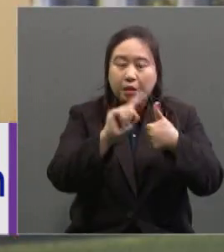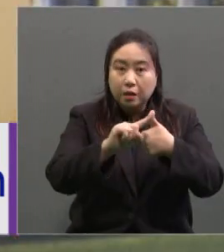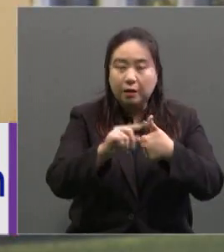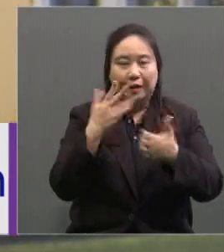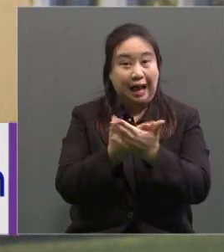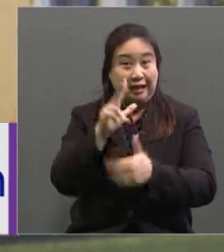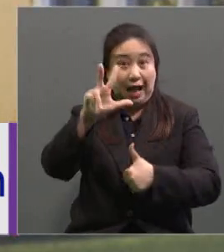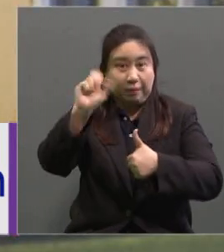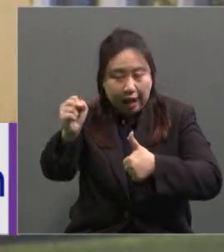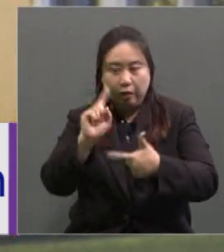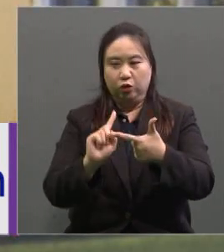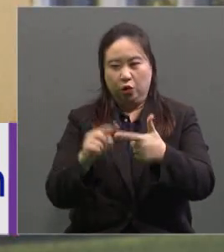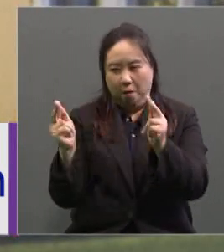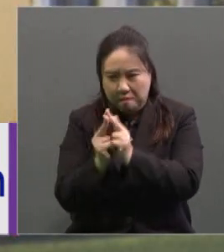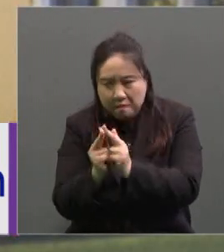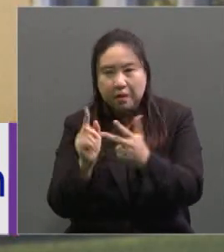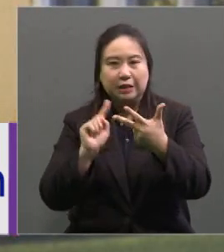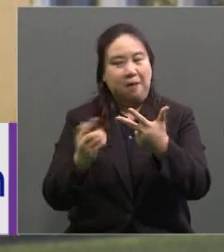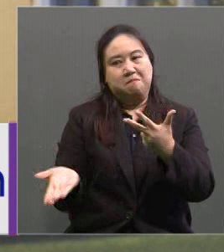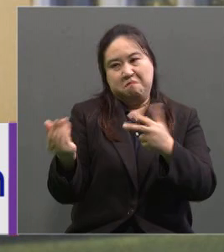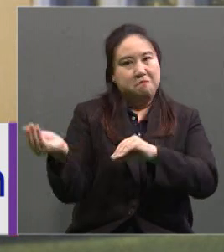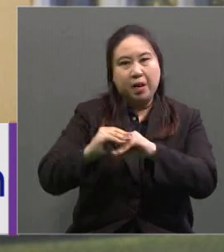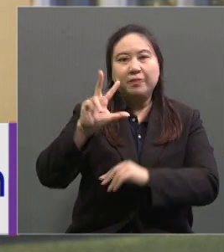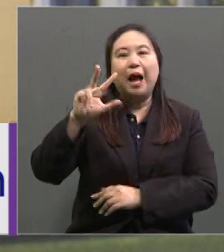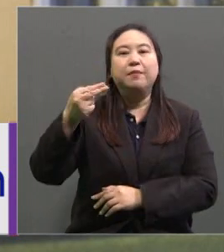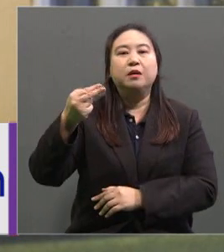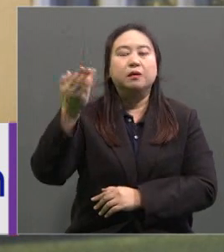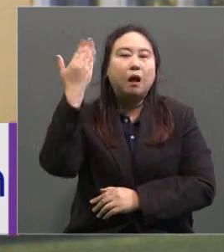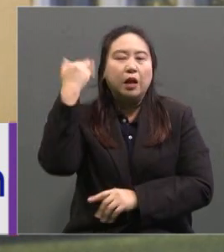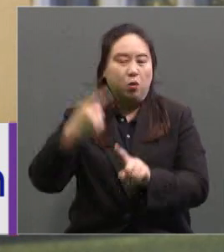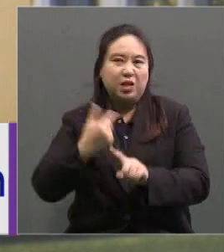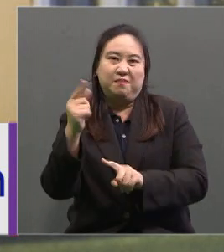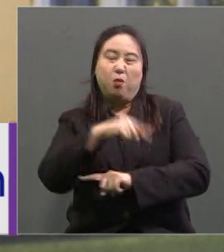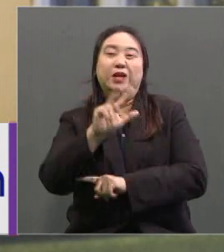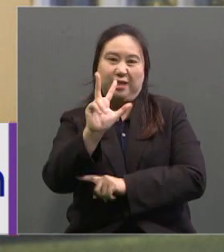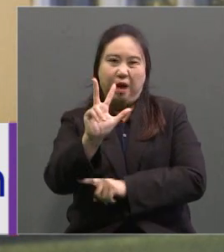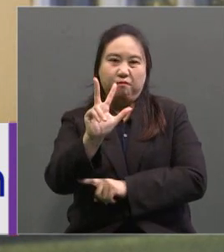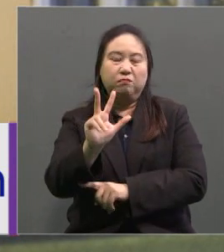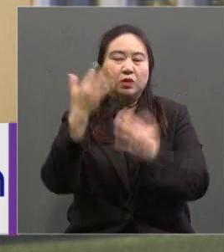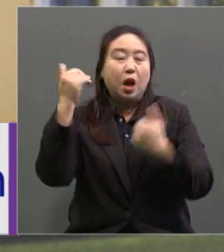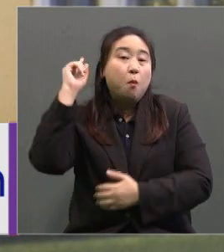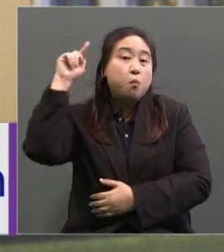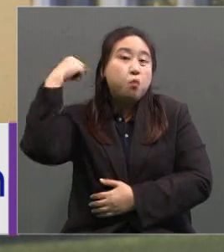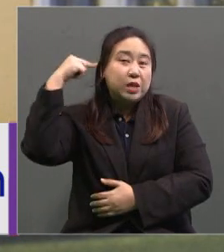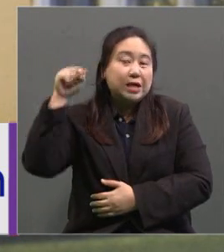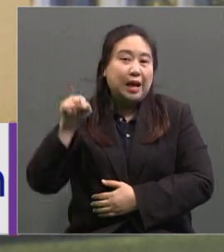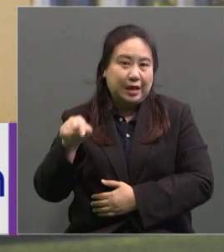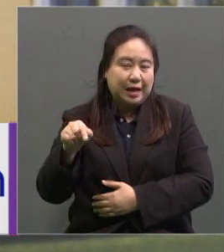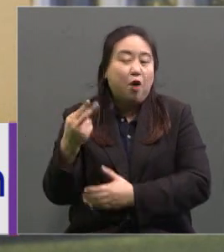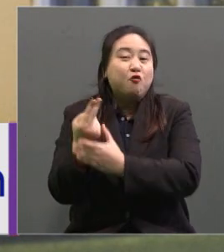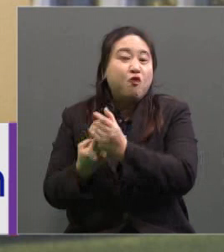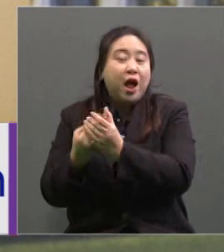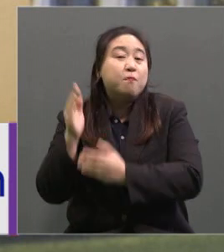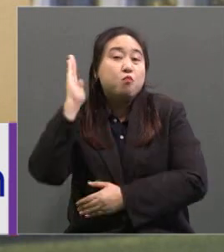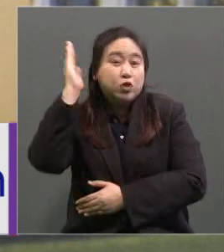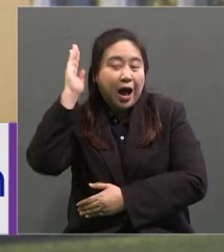30,000กเออนะคะเหตุเกิดเนี่ยวันที่23พฤศจิกายนเธอบอกว่าผู้เสียหายเนี่ยนะคะเป็นหญิงสาวกับแฟน